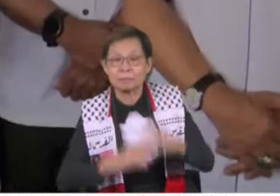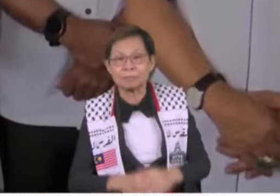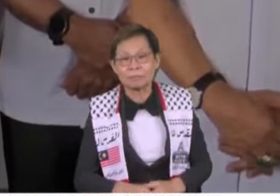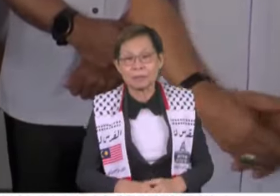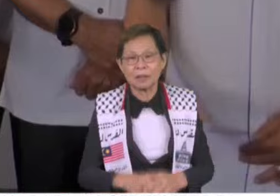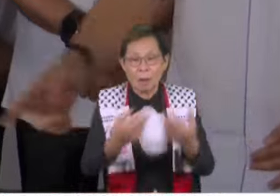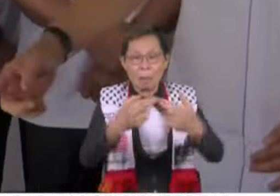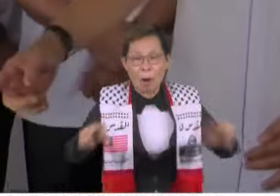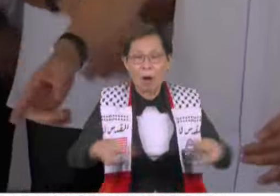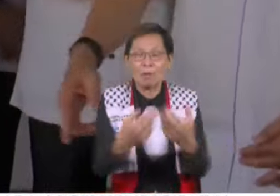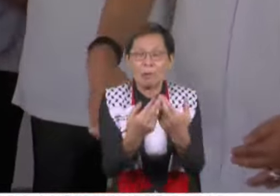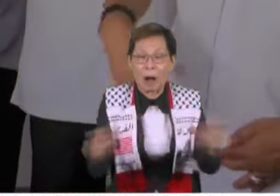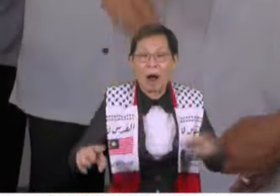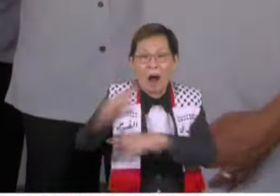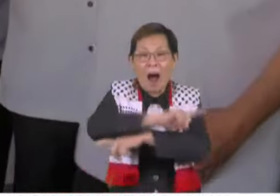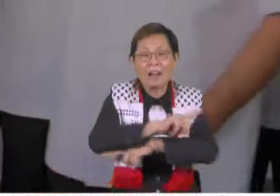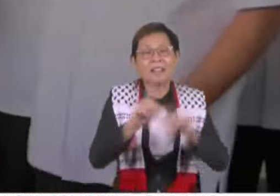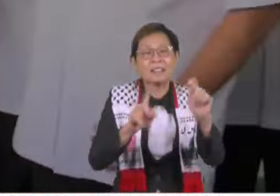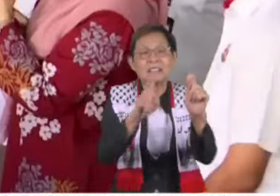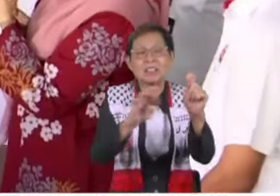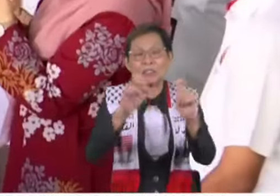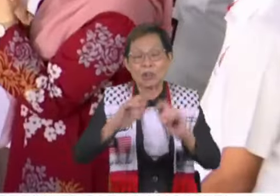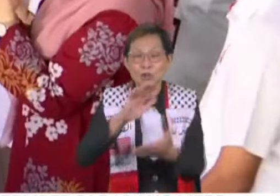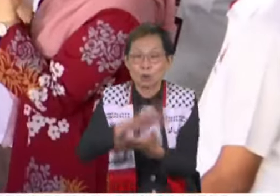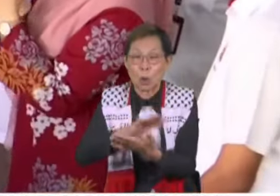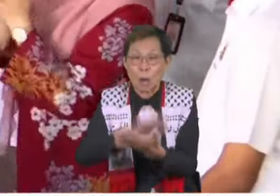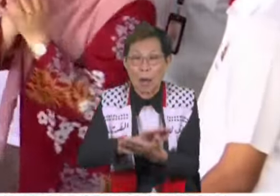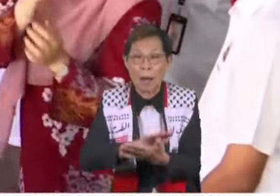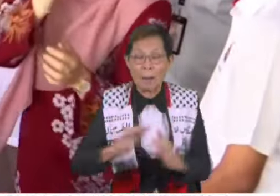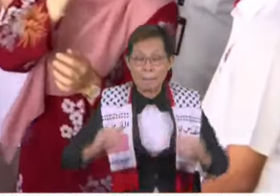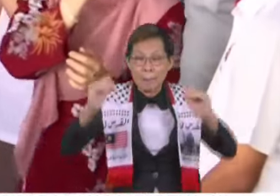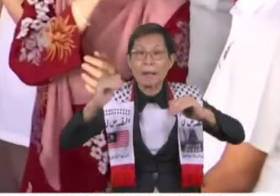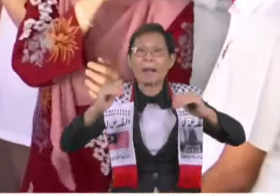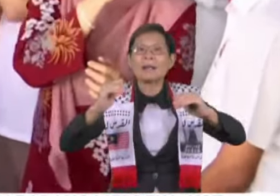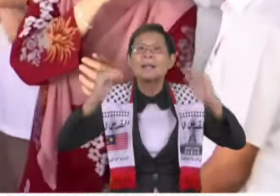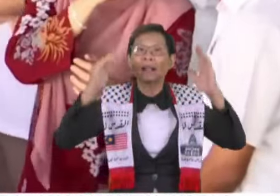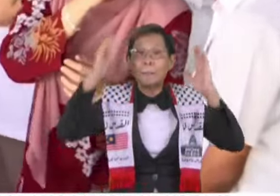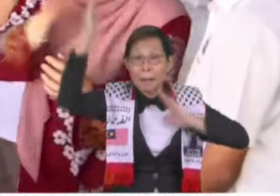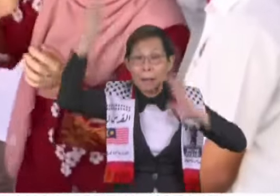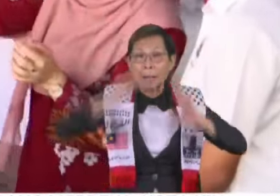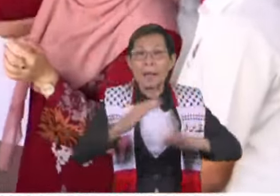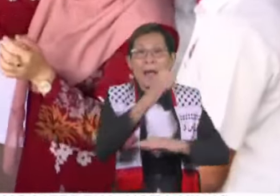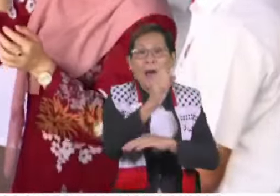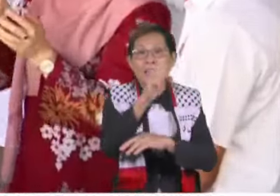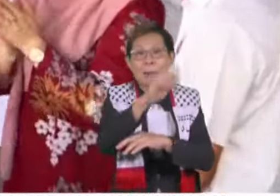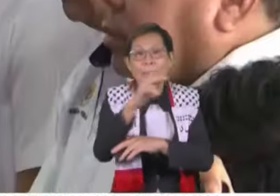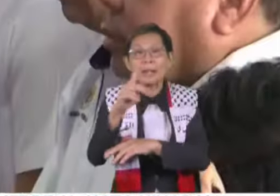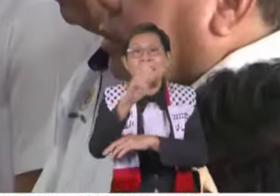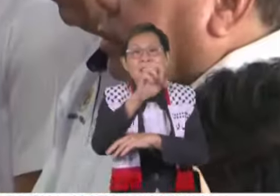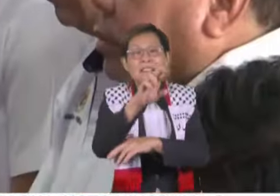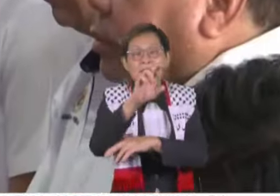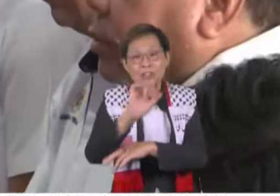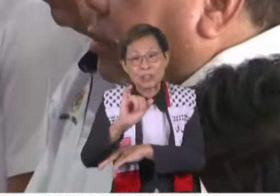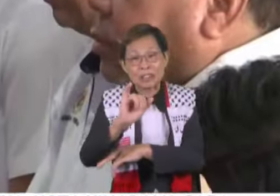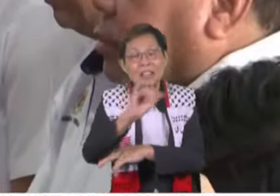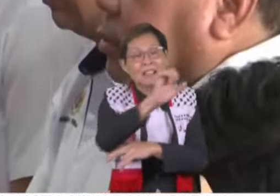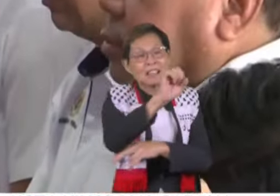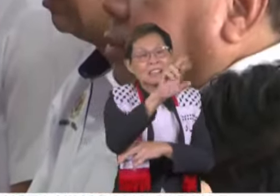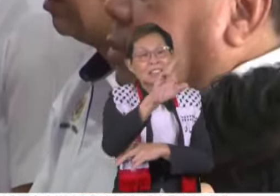Beliau menyempurnakan peluncuran Hari TVET Sekolah Peringkat Kebangsaan di Sekolah Menengah Kebangsaan SMK Seri Perdana Keluang.